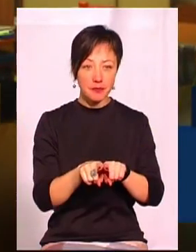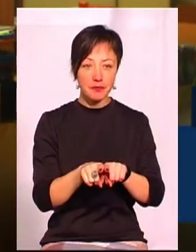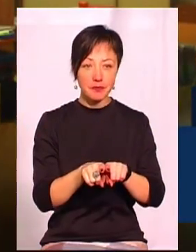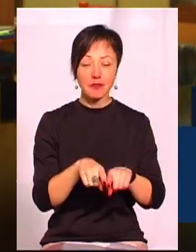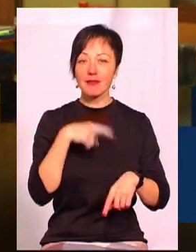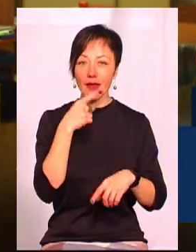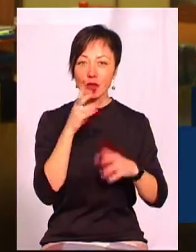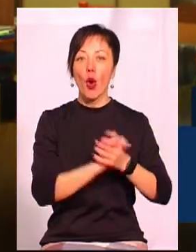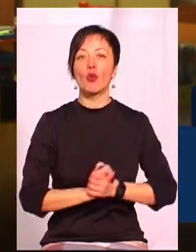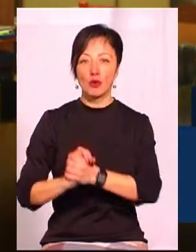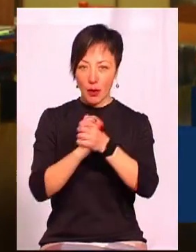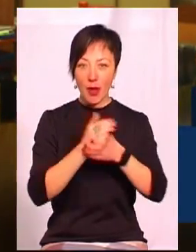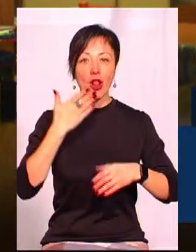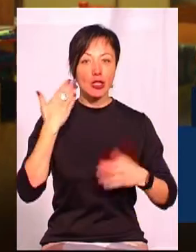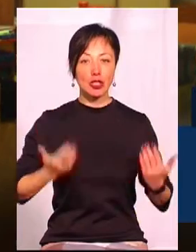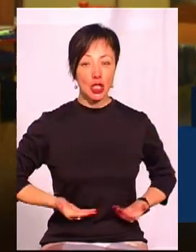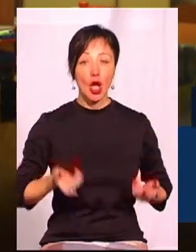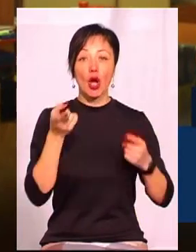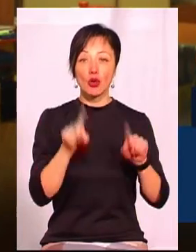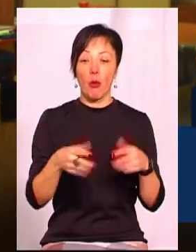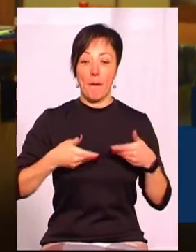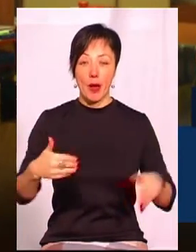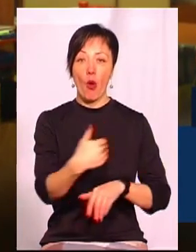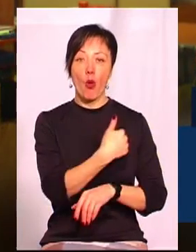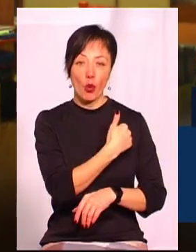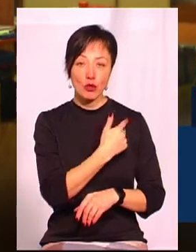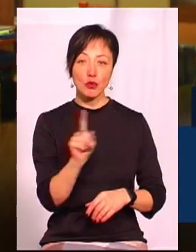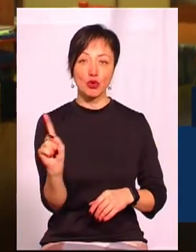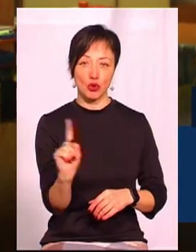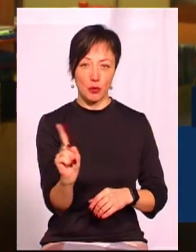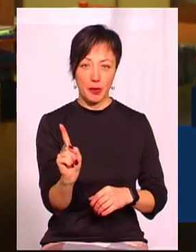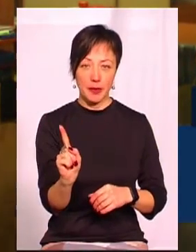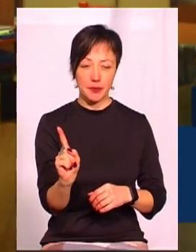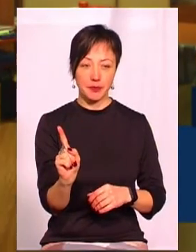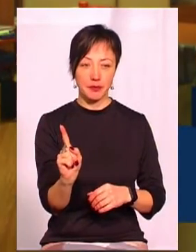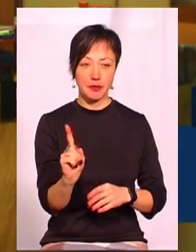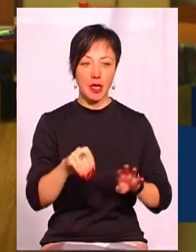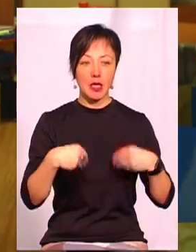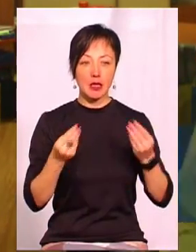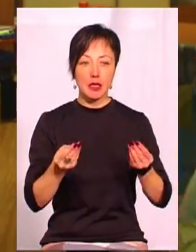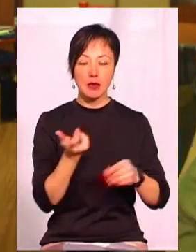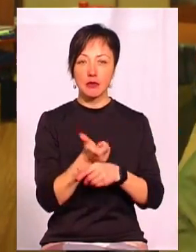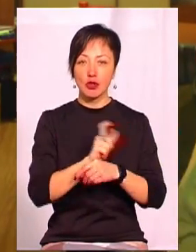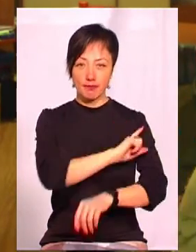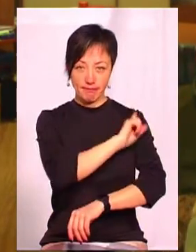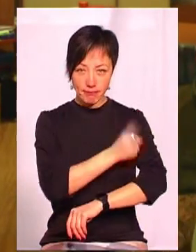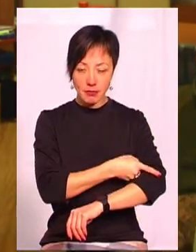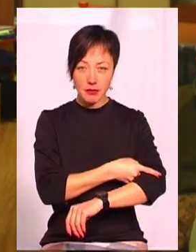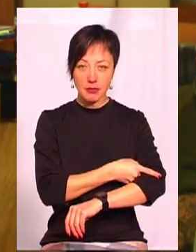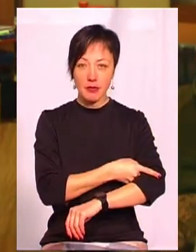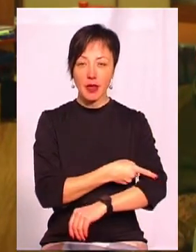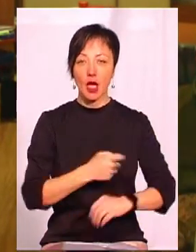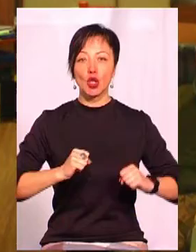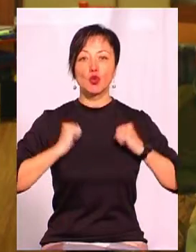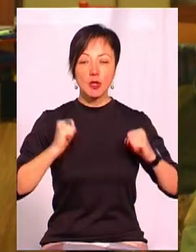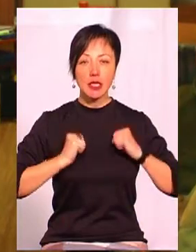батька легше бити, то тому ми хочемо, щоб дати більш потужні